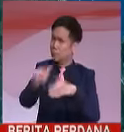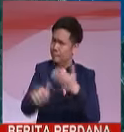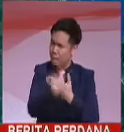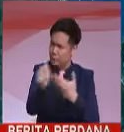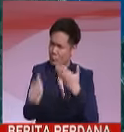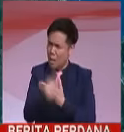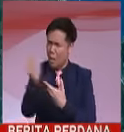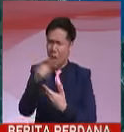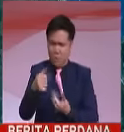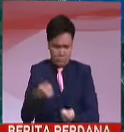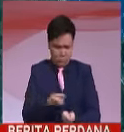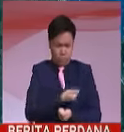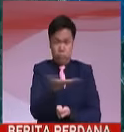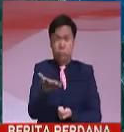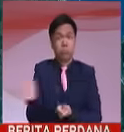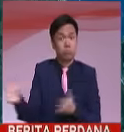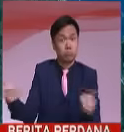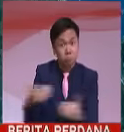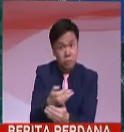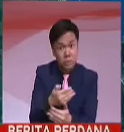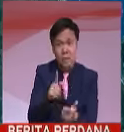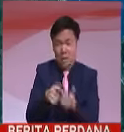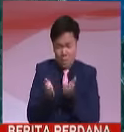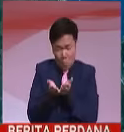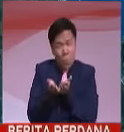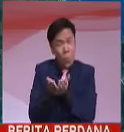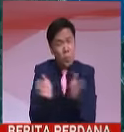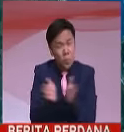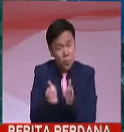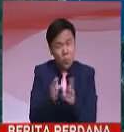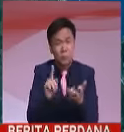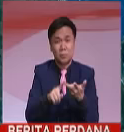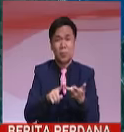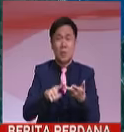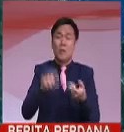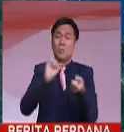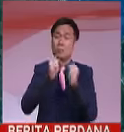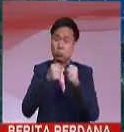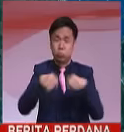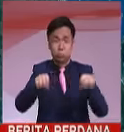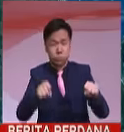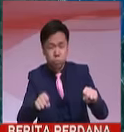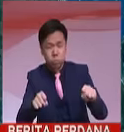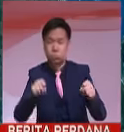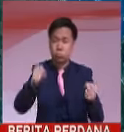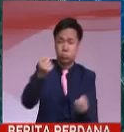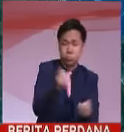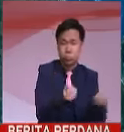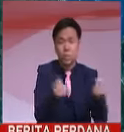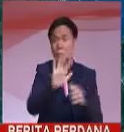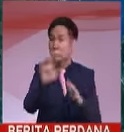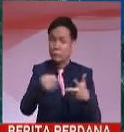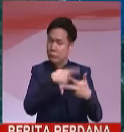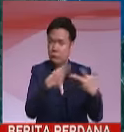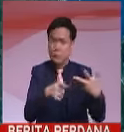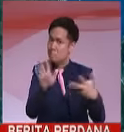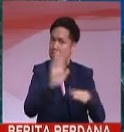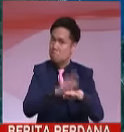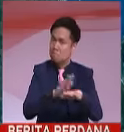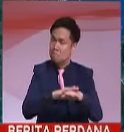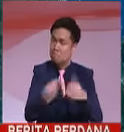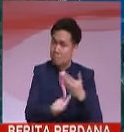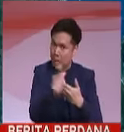untuk SWT menangkap ikan botbot kecil dan perkapalan setelah Tweety pantai dan sukanya laut